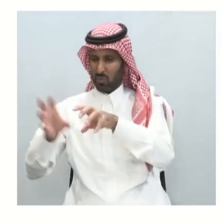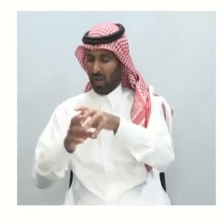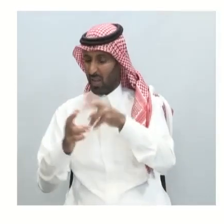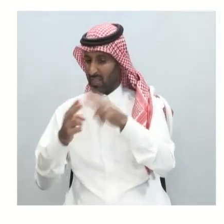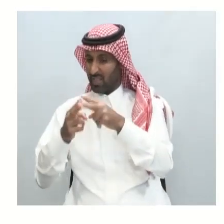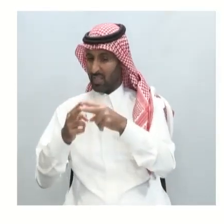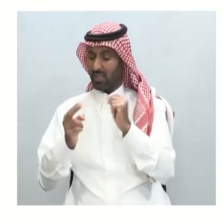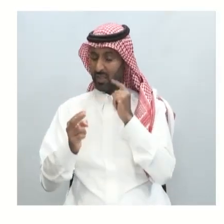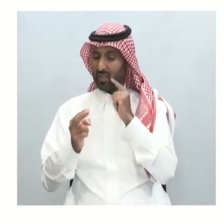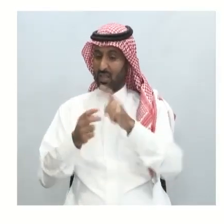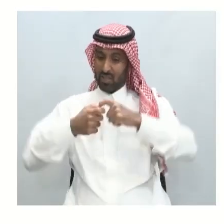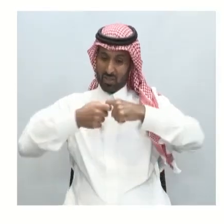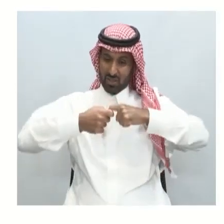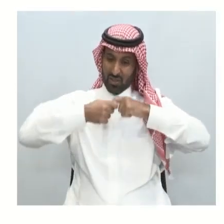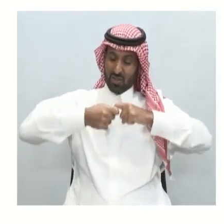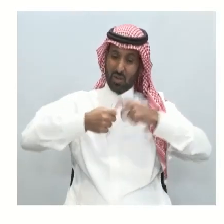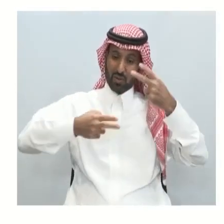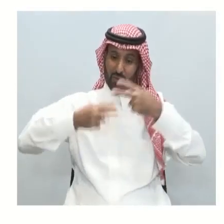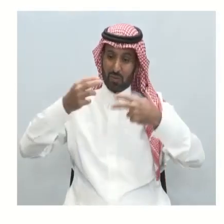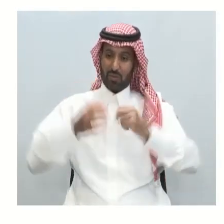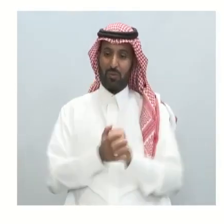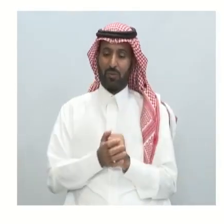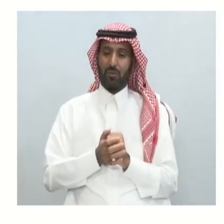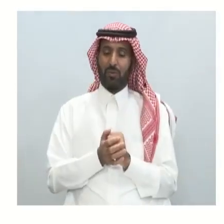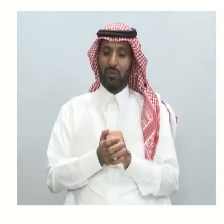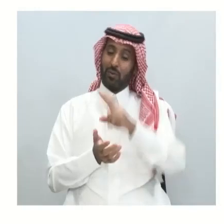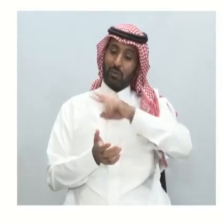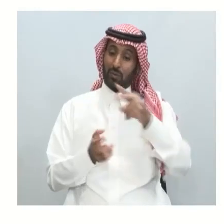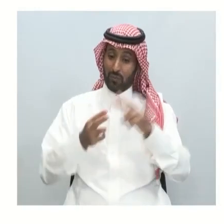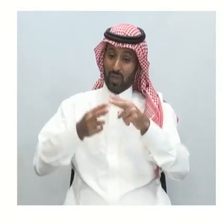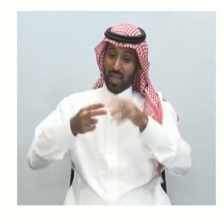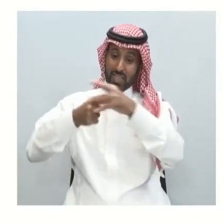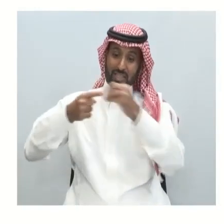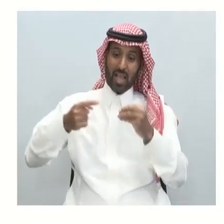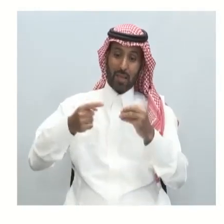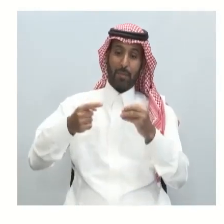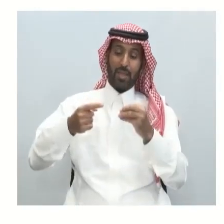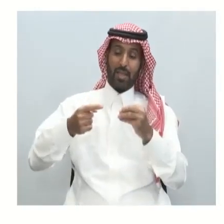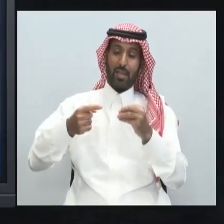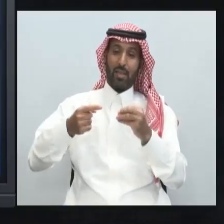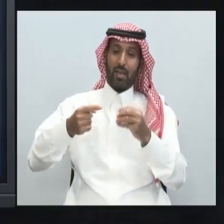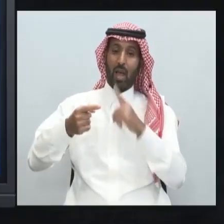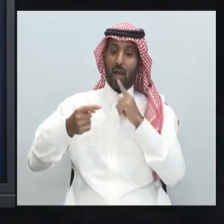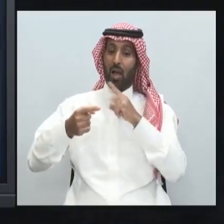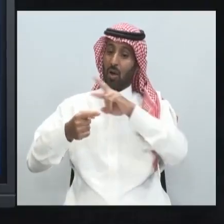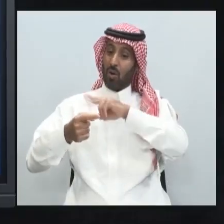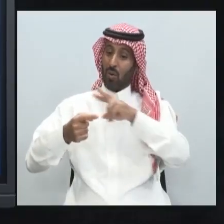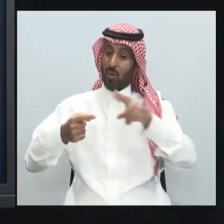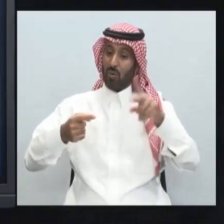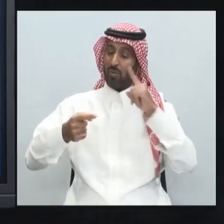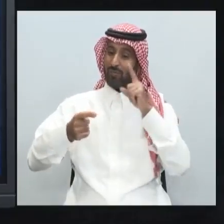بالتساوي الروابط فيه تكون روابط تساهميه هناك فرق في الكهروسالبيه حتى اقول ان المركب هو